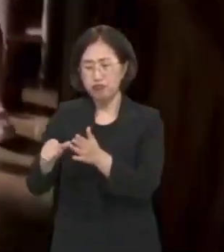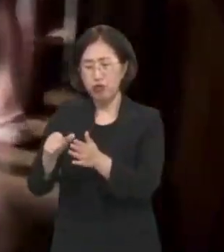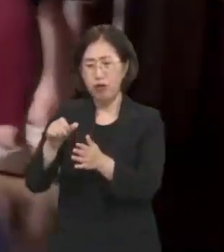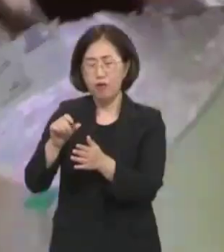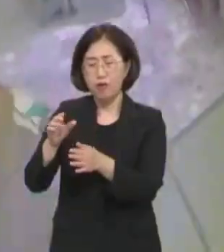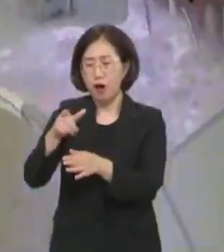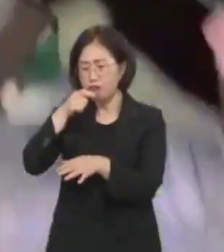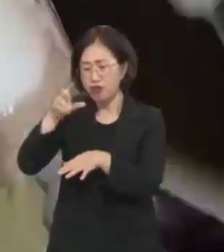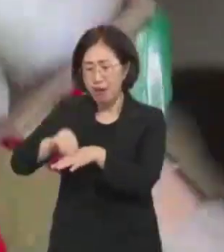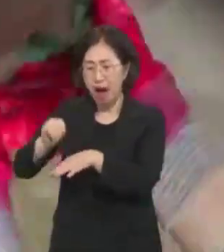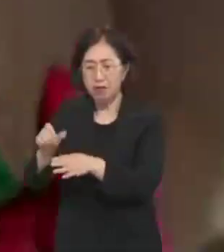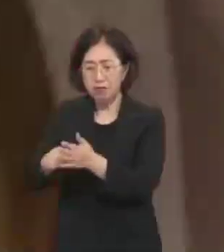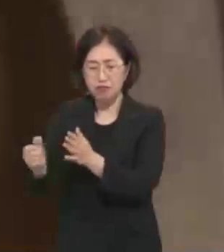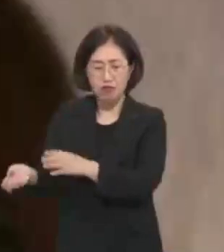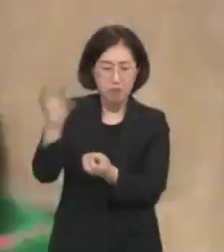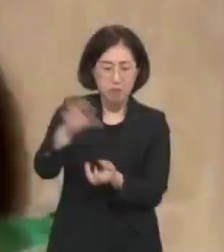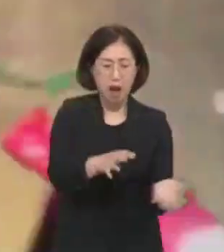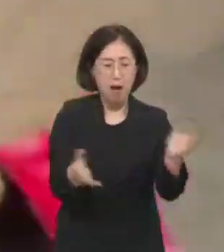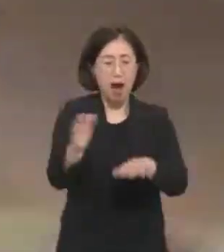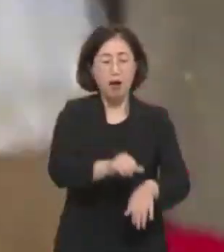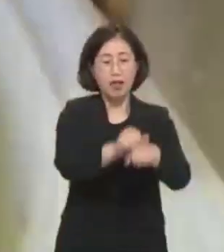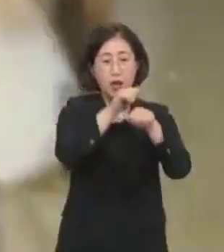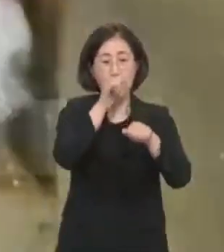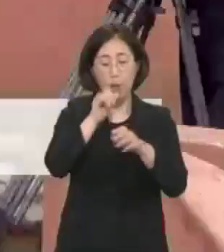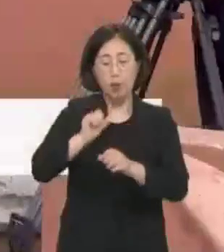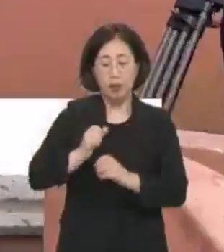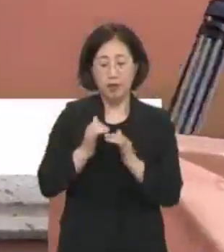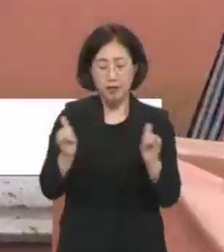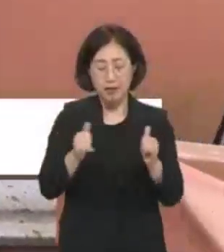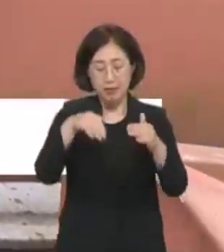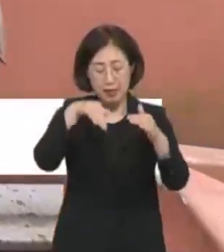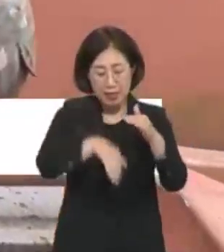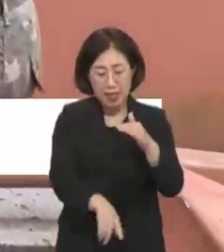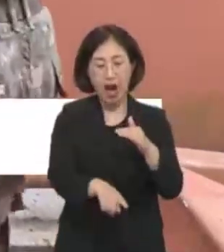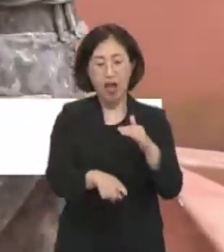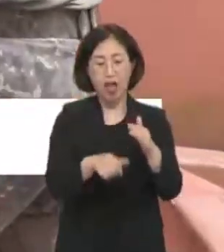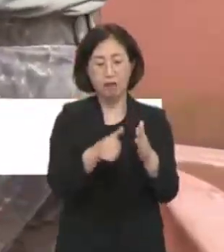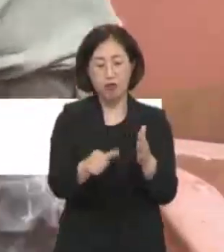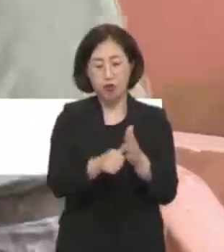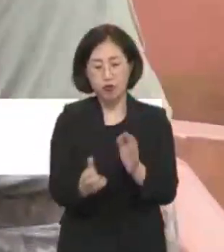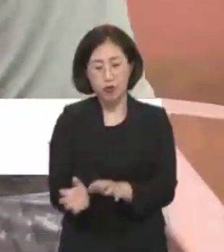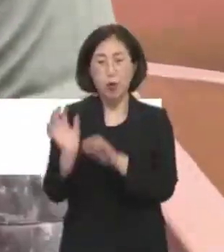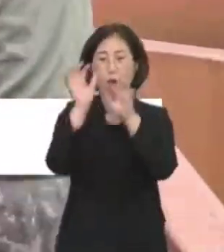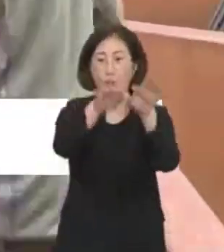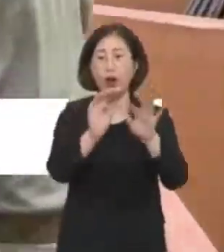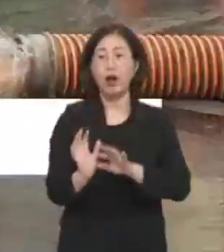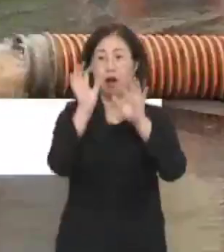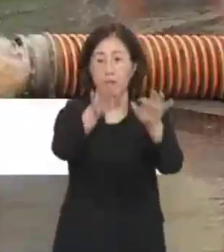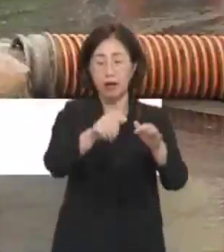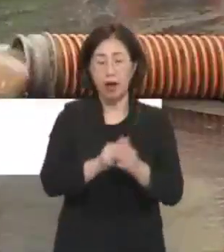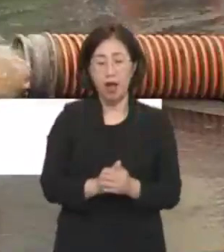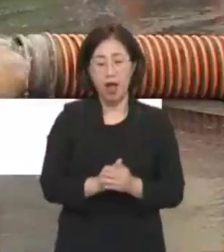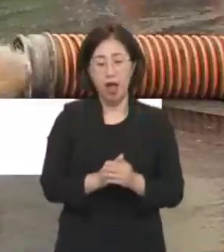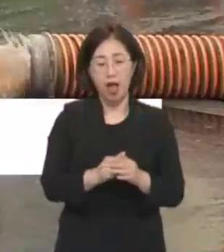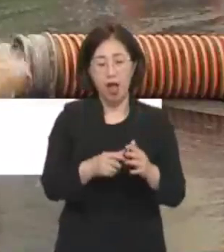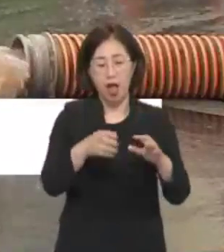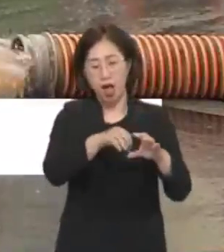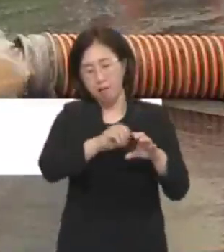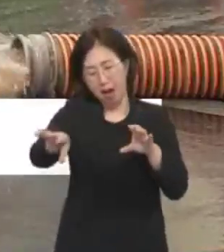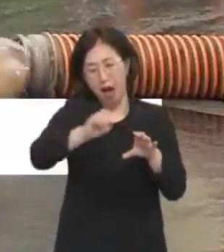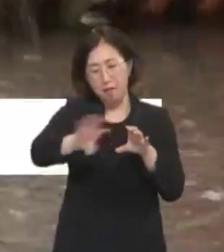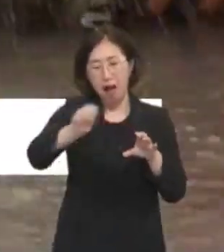건물 지하에서도 군 장병 등이 물에 젖은 살림살이들을 지상으로 꺼내옵니다. 양수기까지 동원해 연신 물을